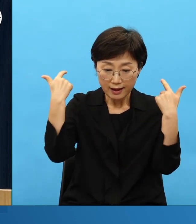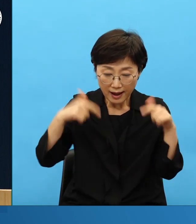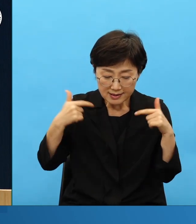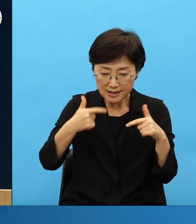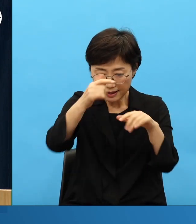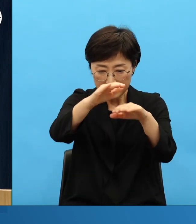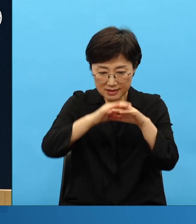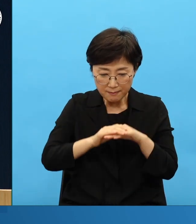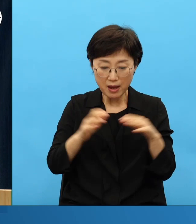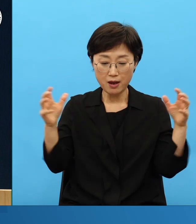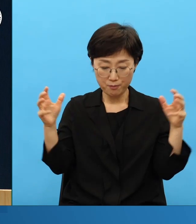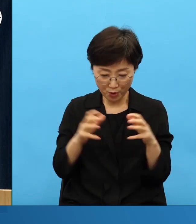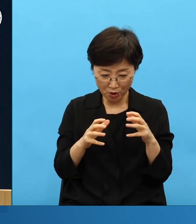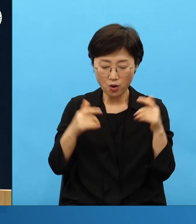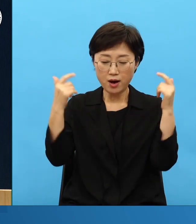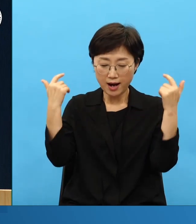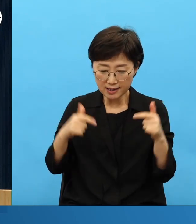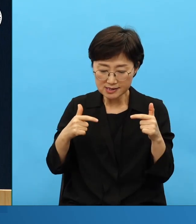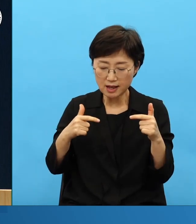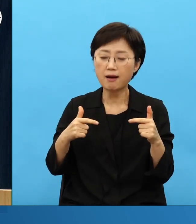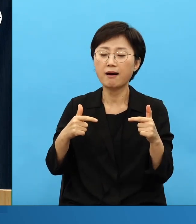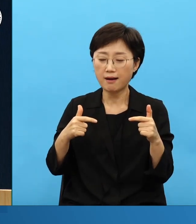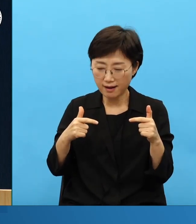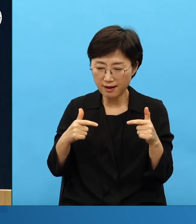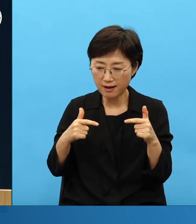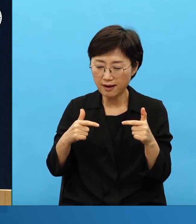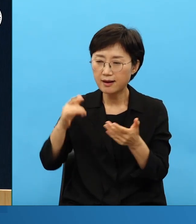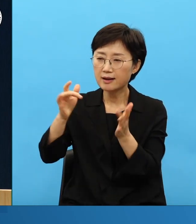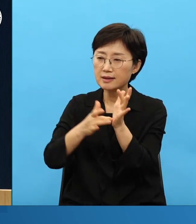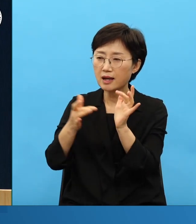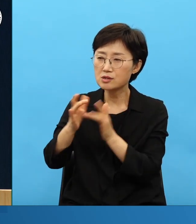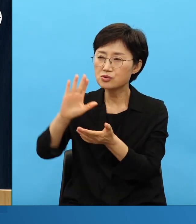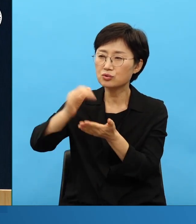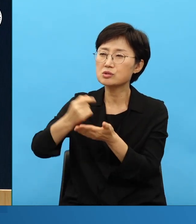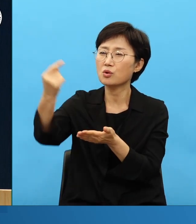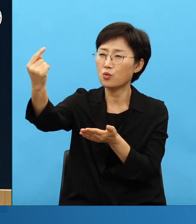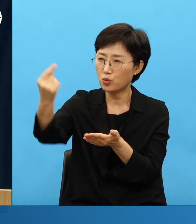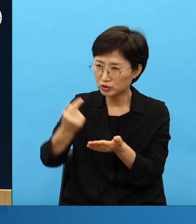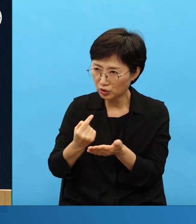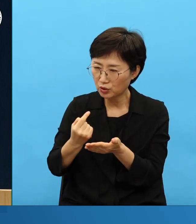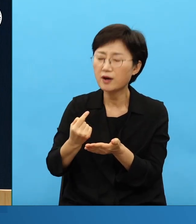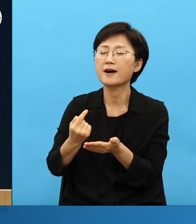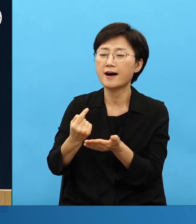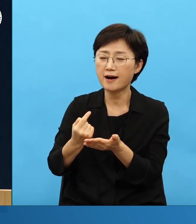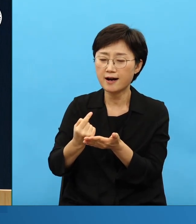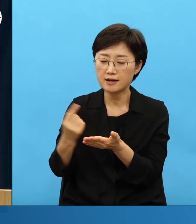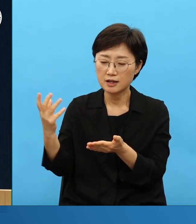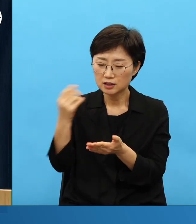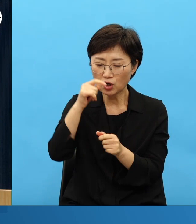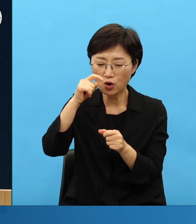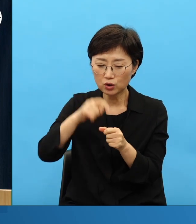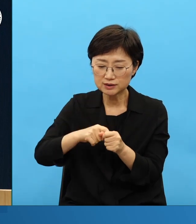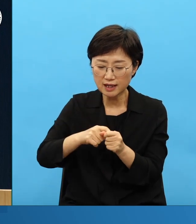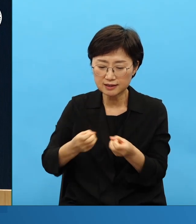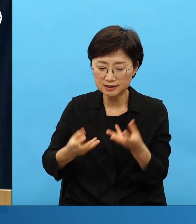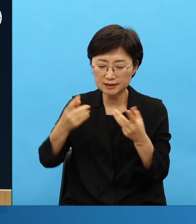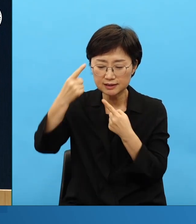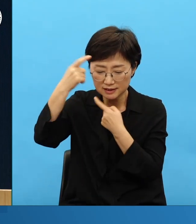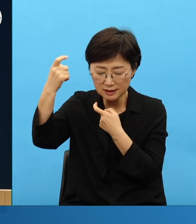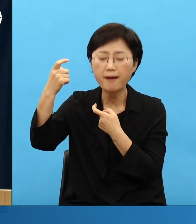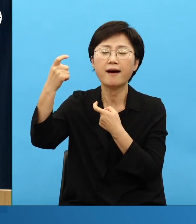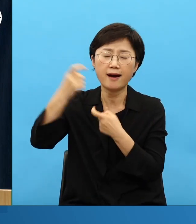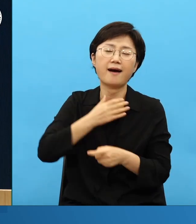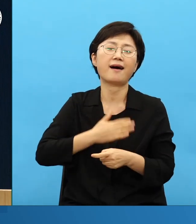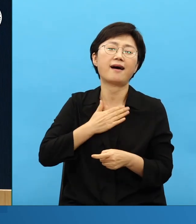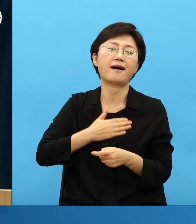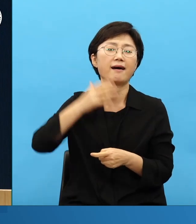you must hold on to this 사도의 covenant. 가르침을 따라, 말씀 따라 그 말이에요. It says that they devoted themselves to the apostles' teaching. In other words, they held on to the word.